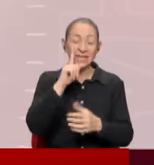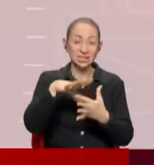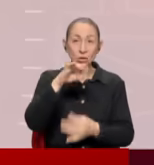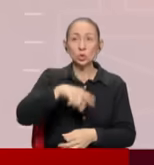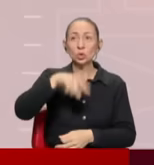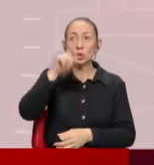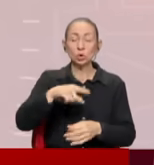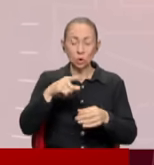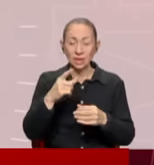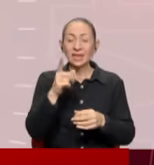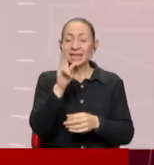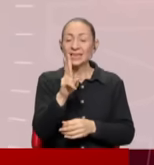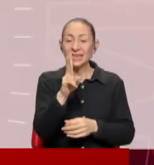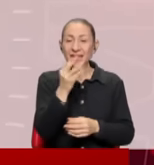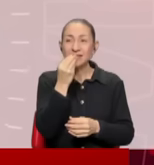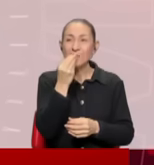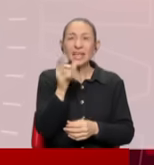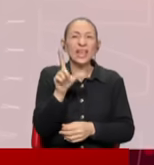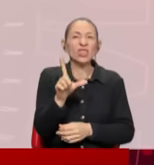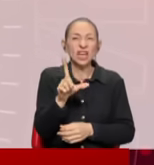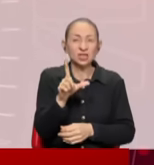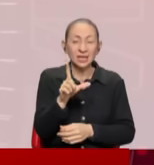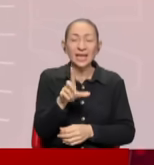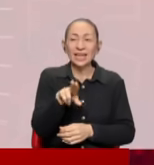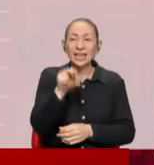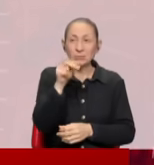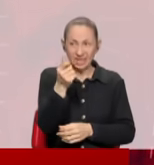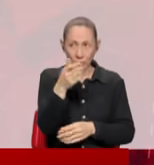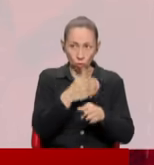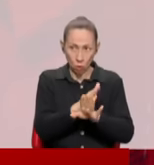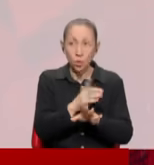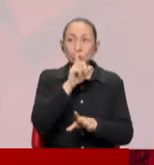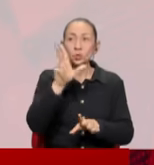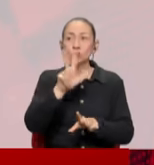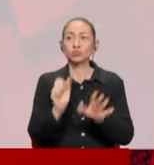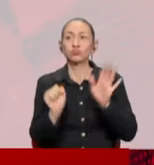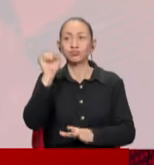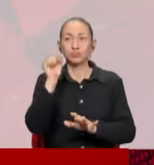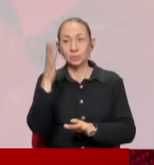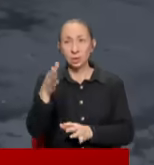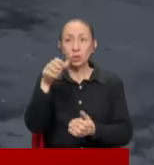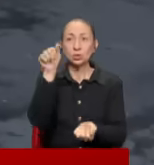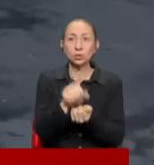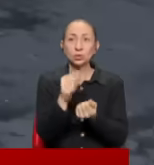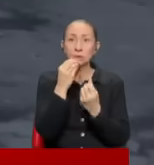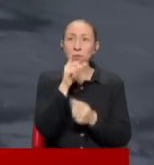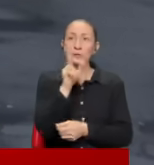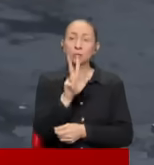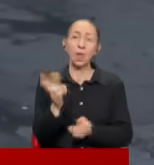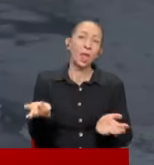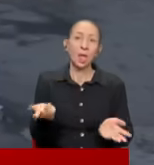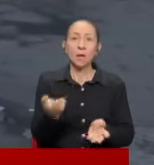kişinin günlük yani iki öğünlük gıda ihtiyacını 70 liradan 130 liraya çıkardı. Tost yenir ancak 130